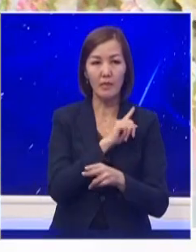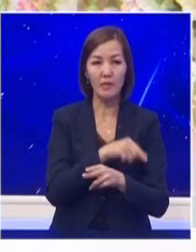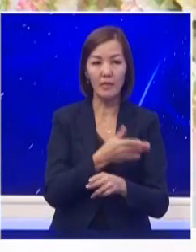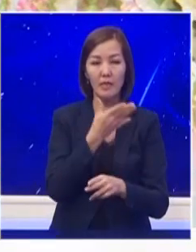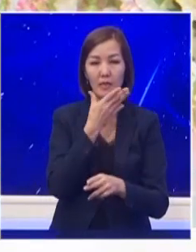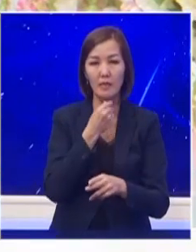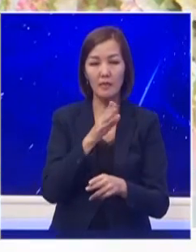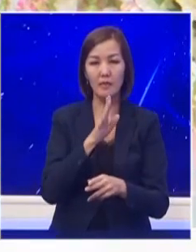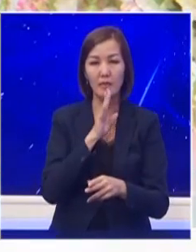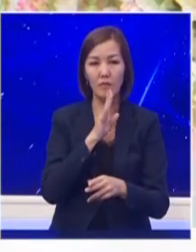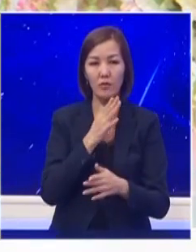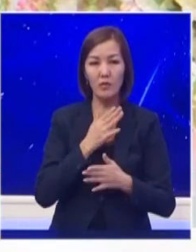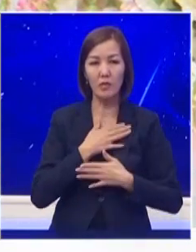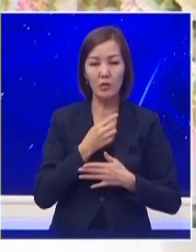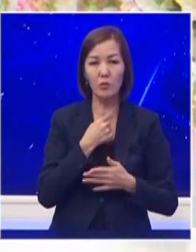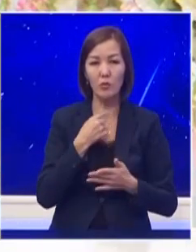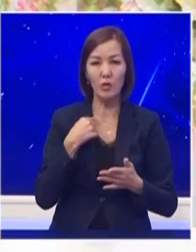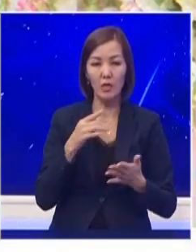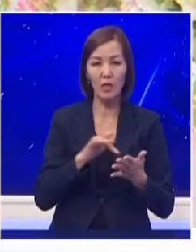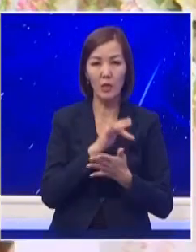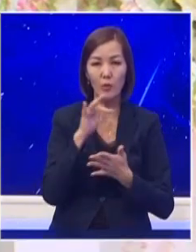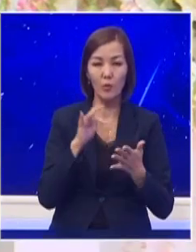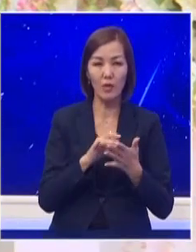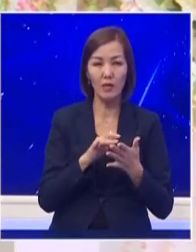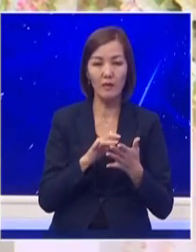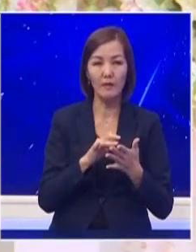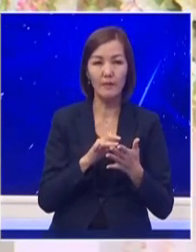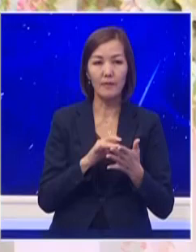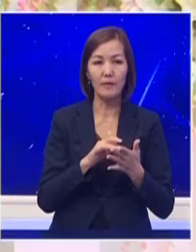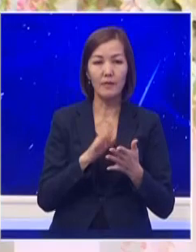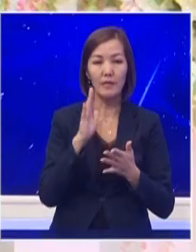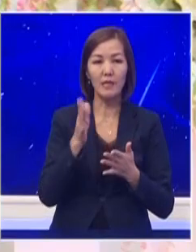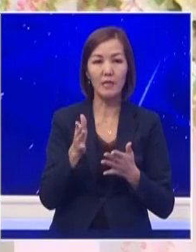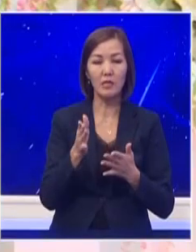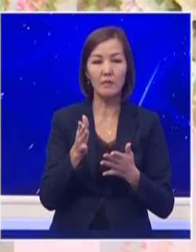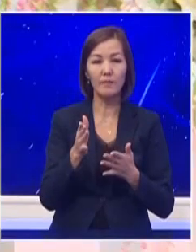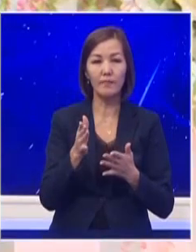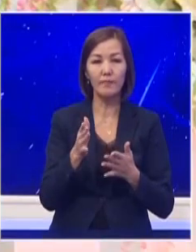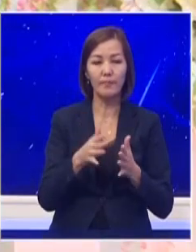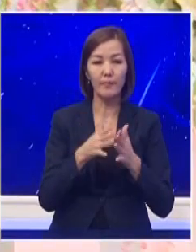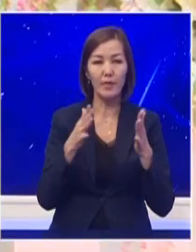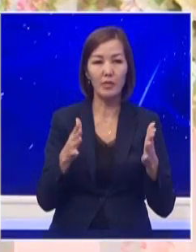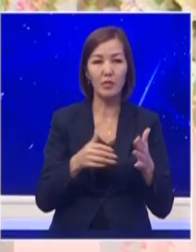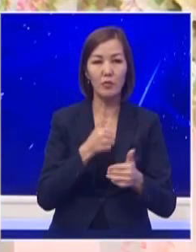красивых девушек нашего края это город Талдыкорган для того чтобы дальнейшем больших